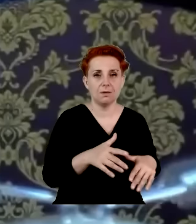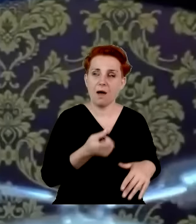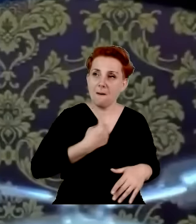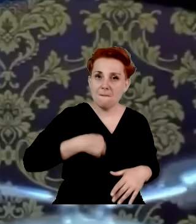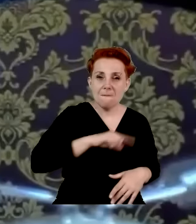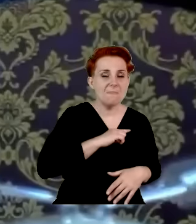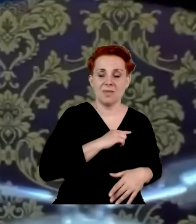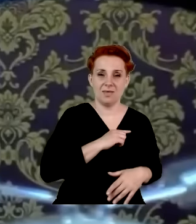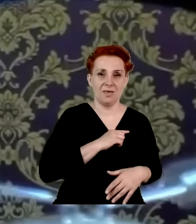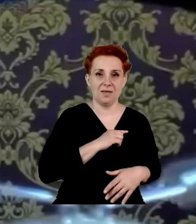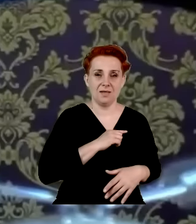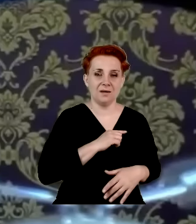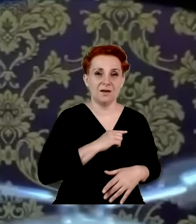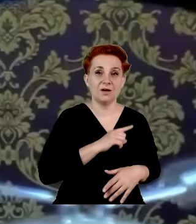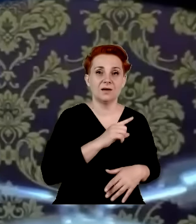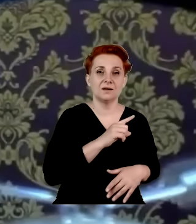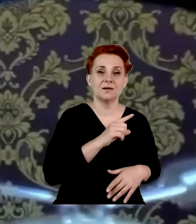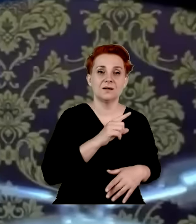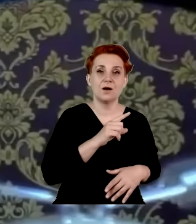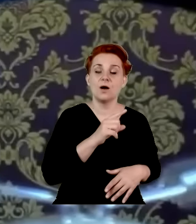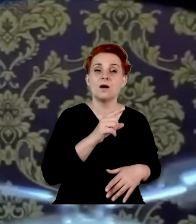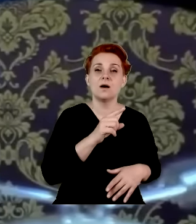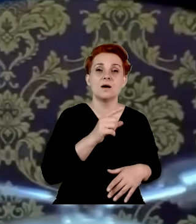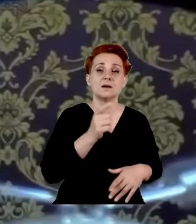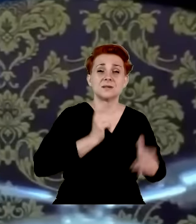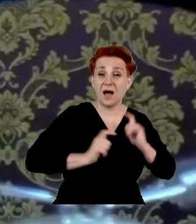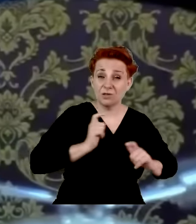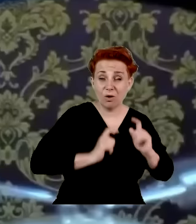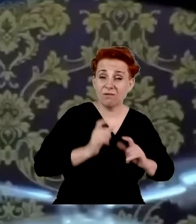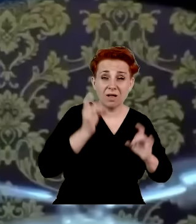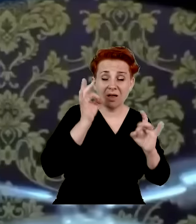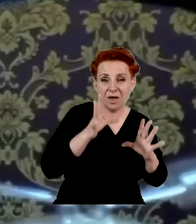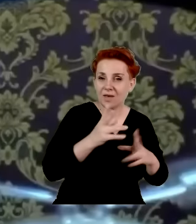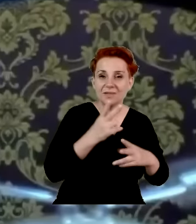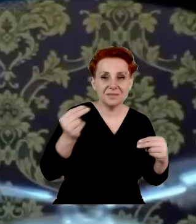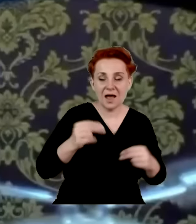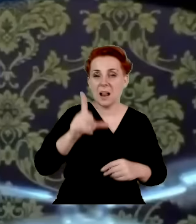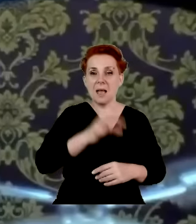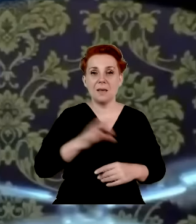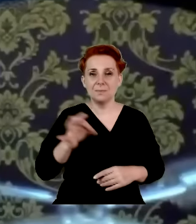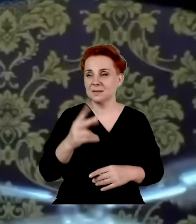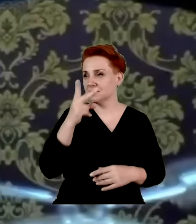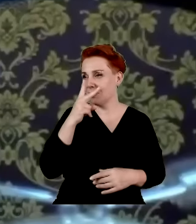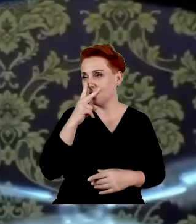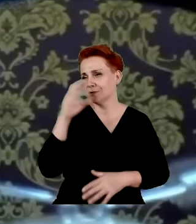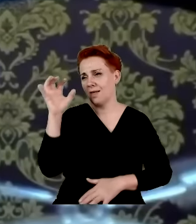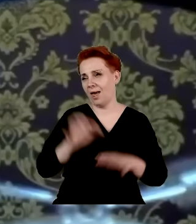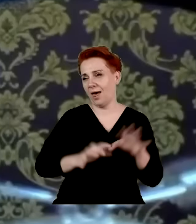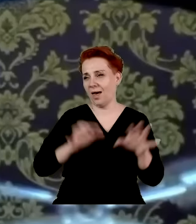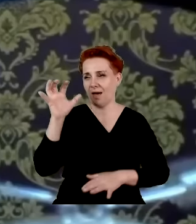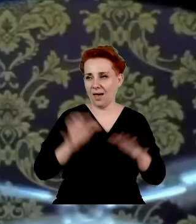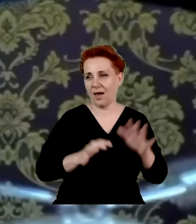Rzeczywiście tylko po co nam taki potrzebny taki prokurator, który potrzebuje opinii prawnej? To też jest dobre pytanie.